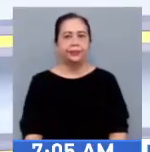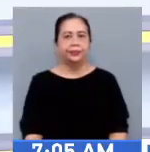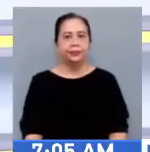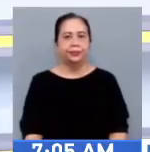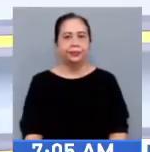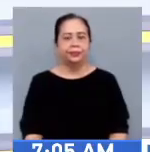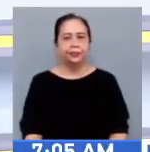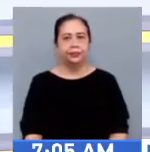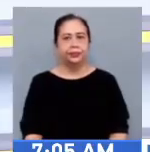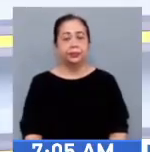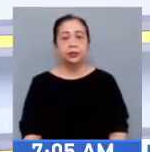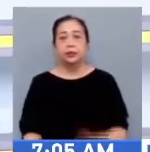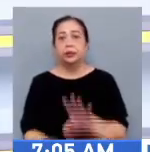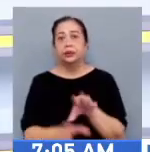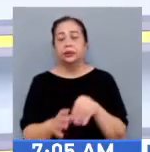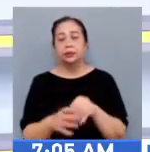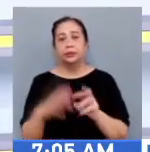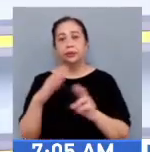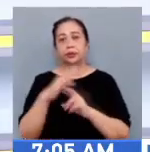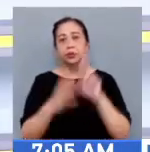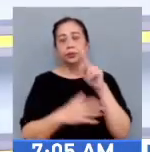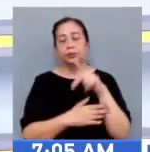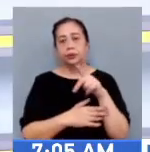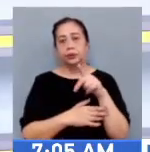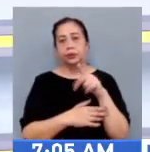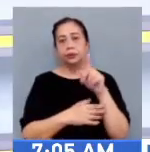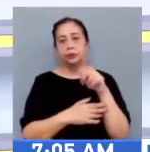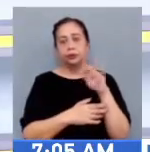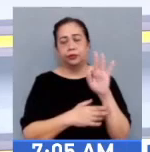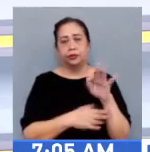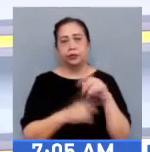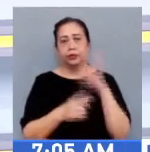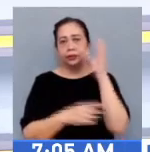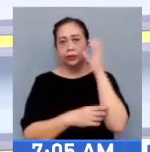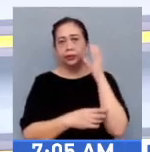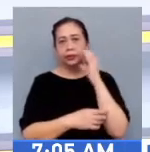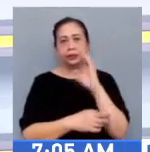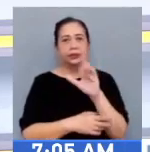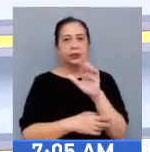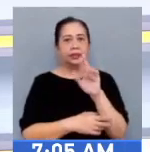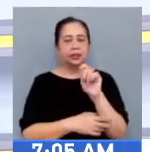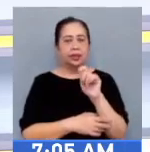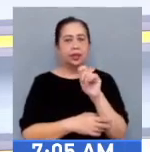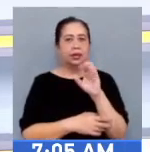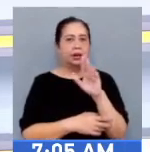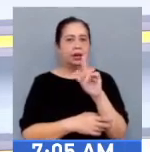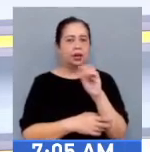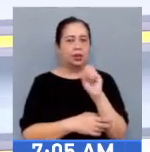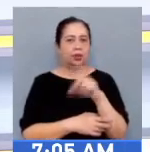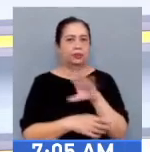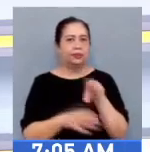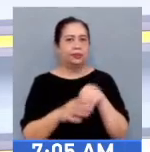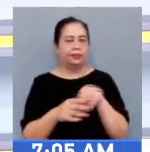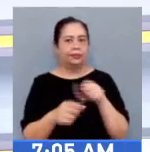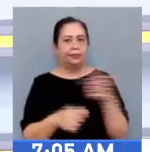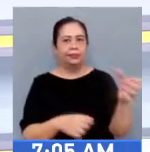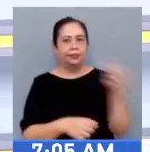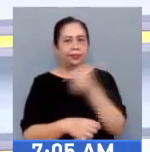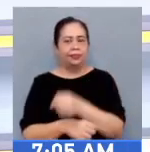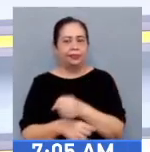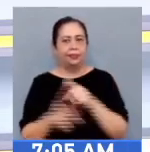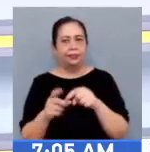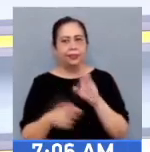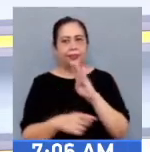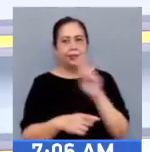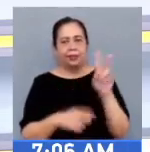Kabilang po si retired UP Professor Clarita Carlos sa mga bagong miyembro ng gabinete ni President-elect Bongbong Marcos. Si Professor Carlos ay